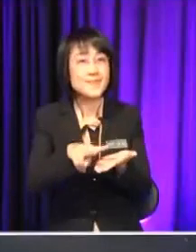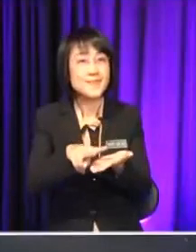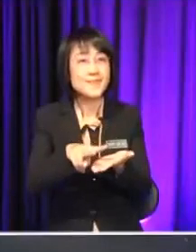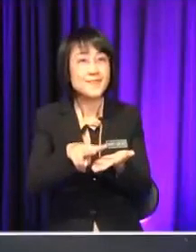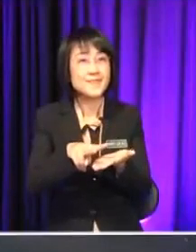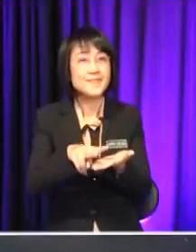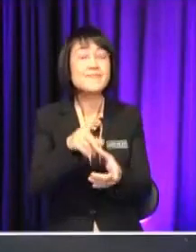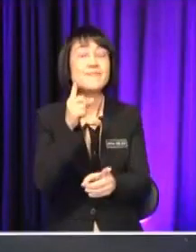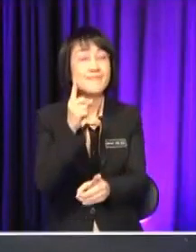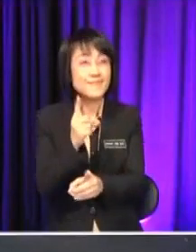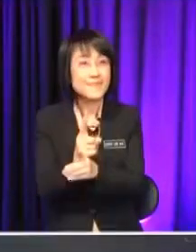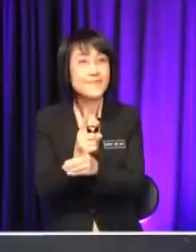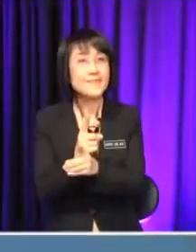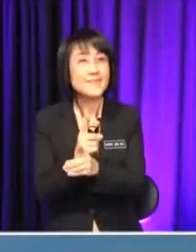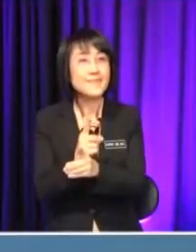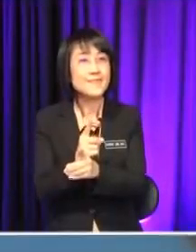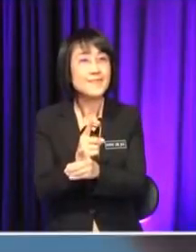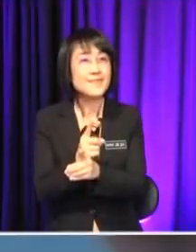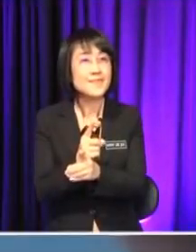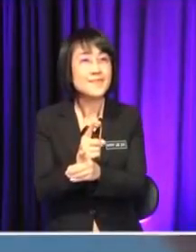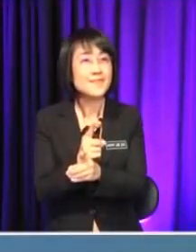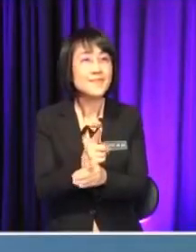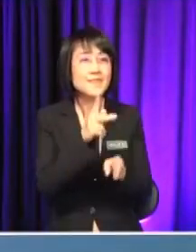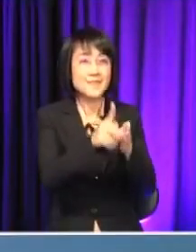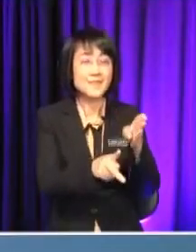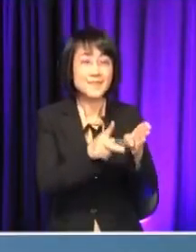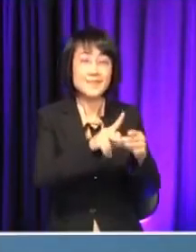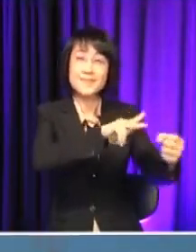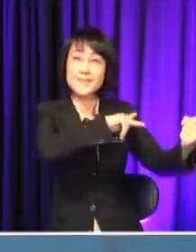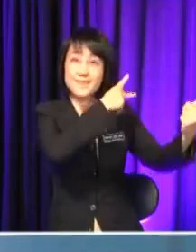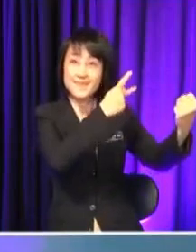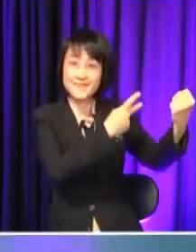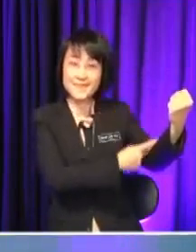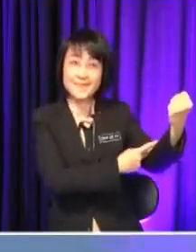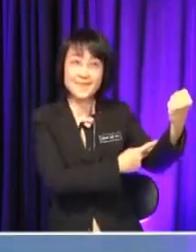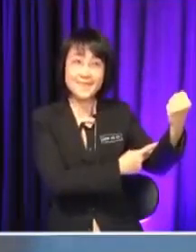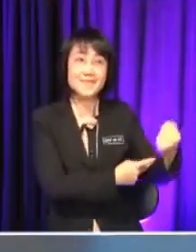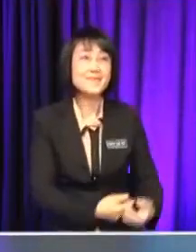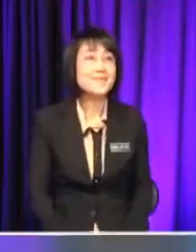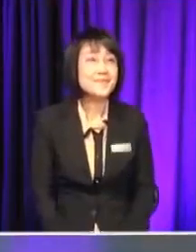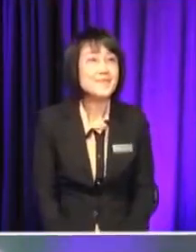Oke betul ini adalah cable kuase oh betul juga